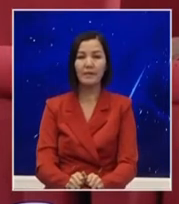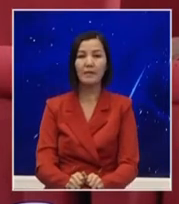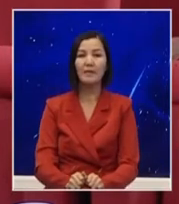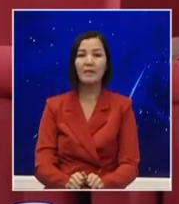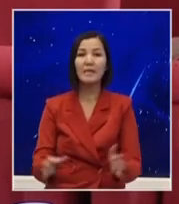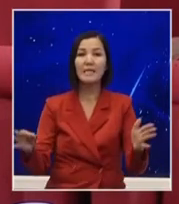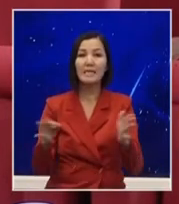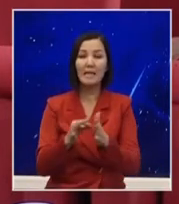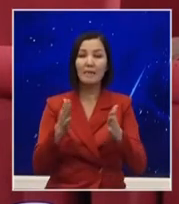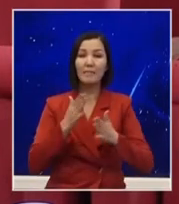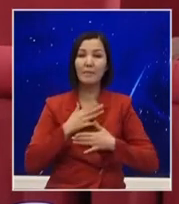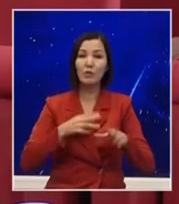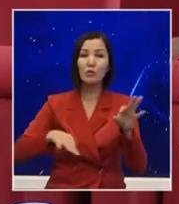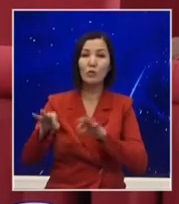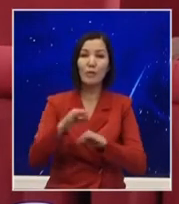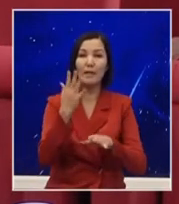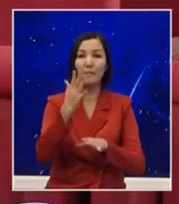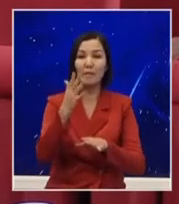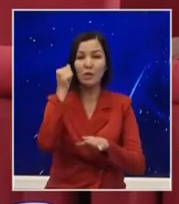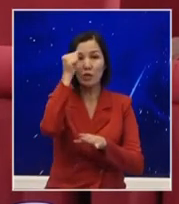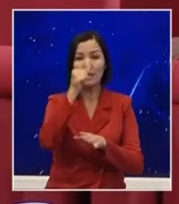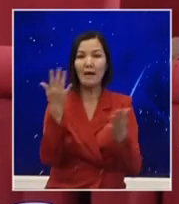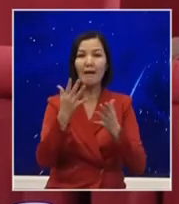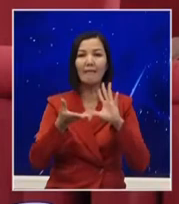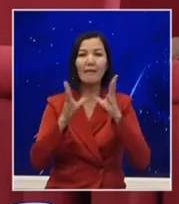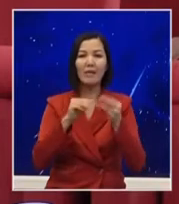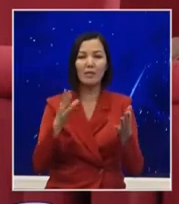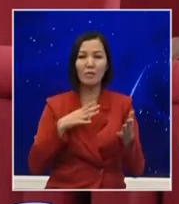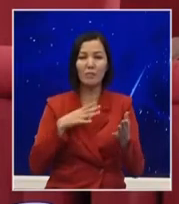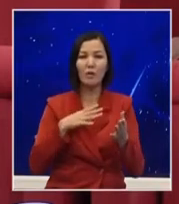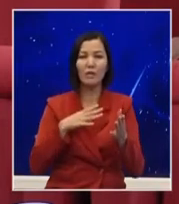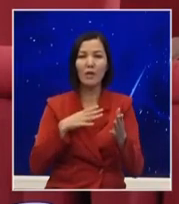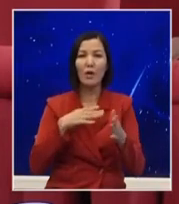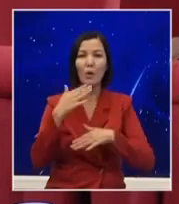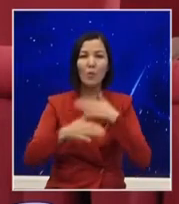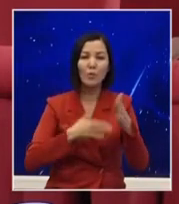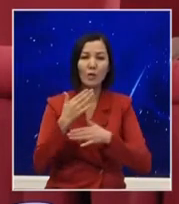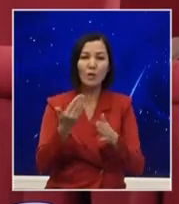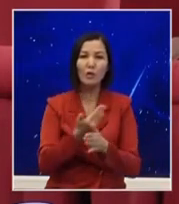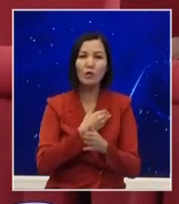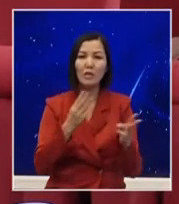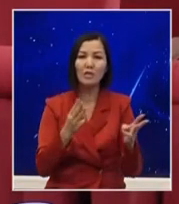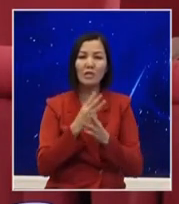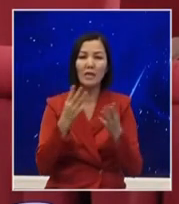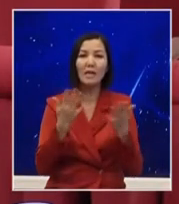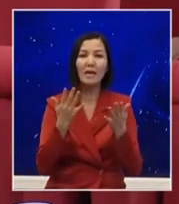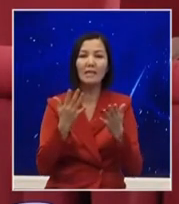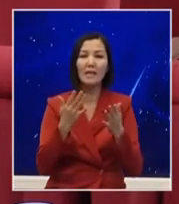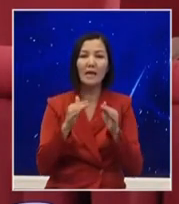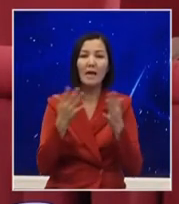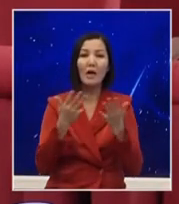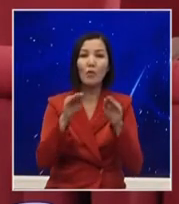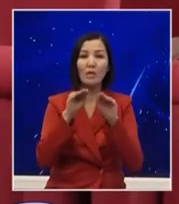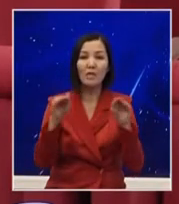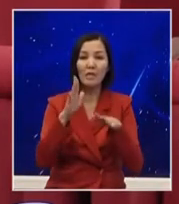Мұндағы мақсат біздің жобаның алдағы 5 жылда беретін нәтижесі қандай болмақ? Өндірілген өнімге деген сұраныс тұтынушылар тарапынан қай деңгейде